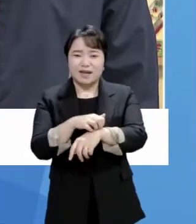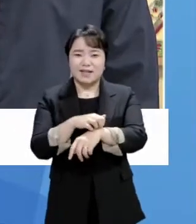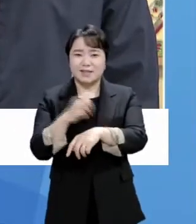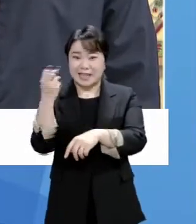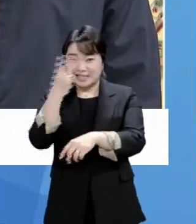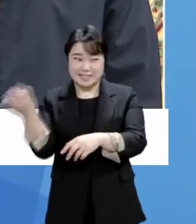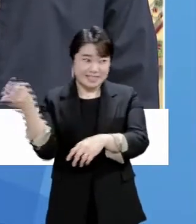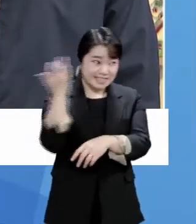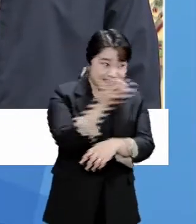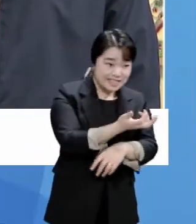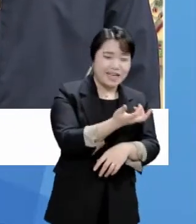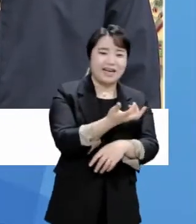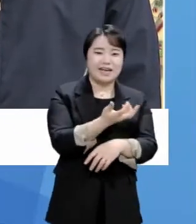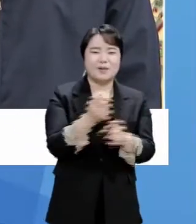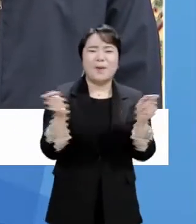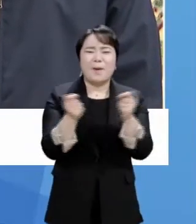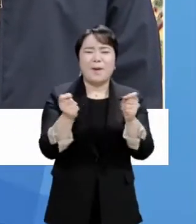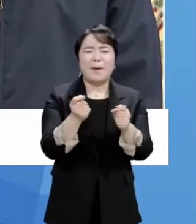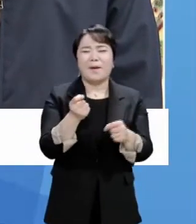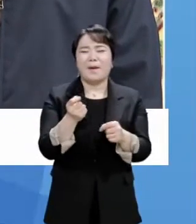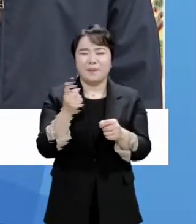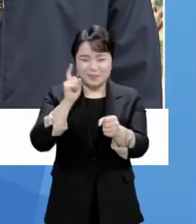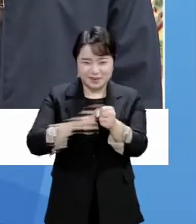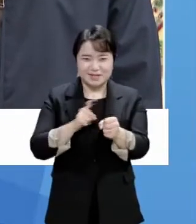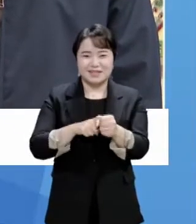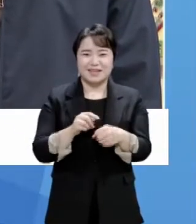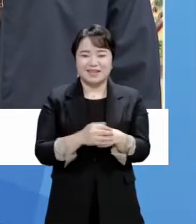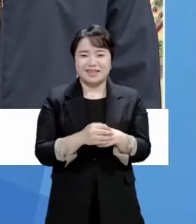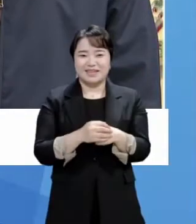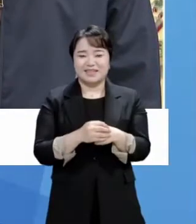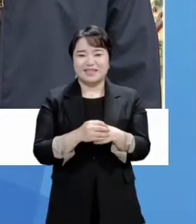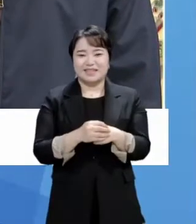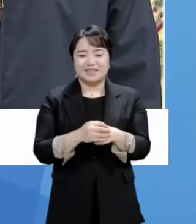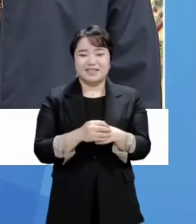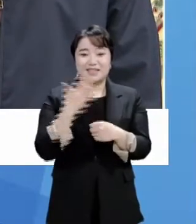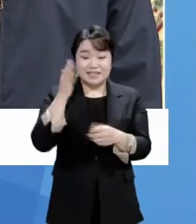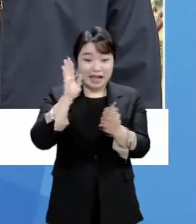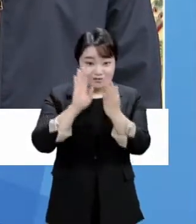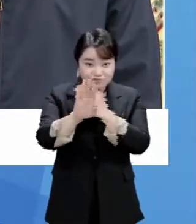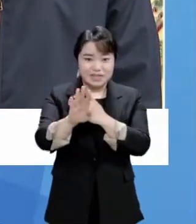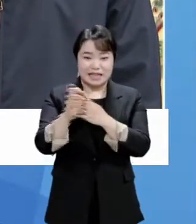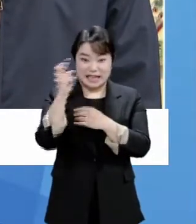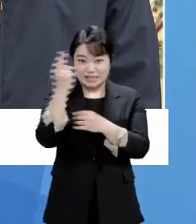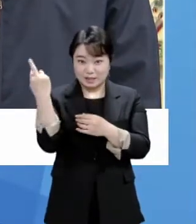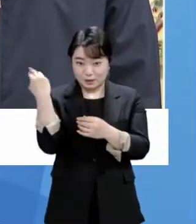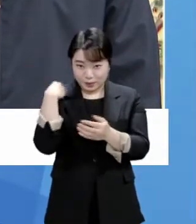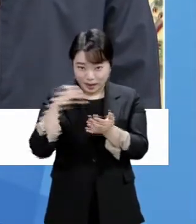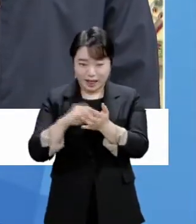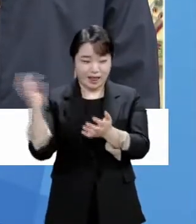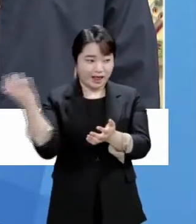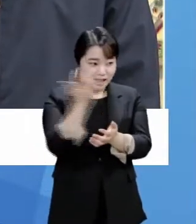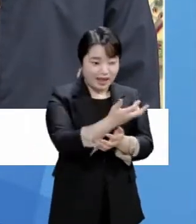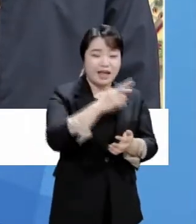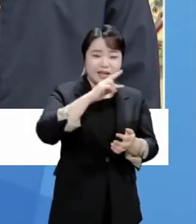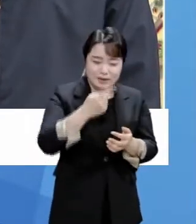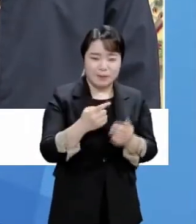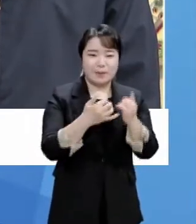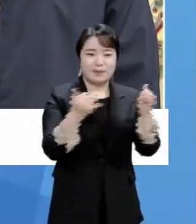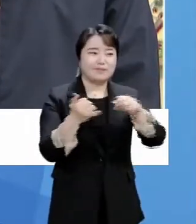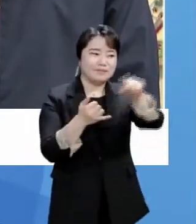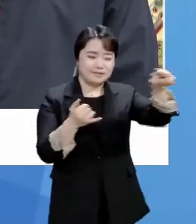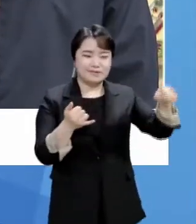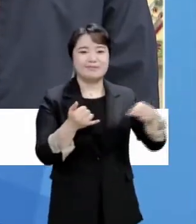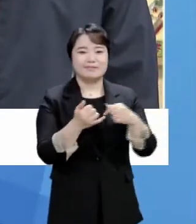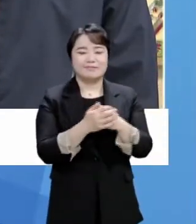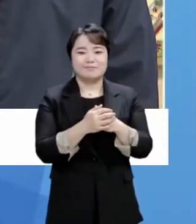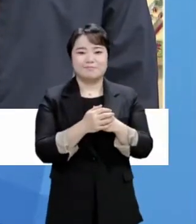잡고 바로 옆으로 이사를 왔고요. 나중에 이제 또 이사를 가더라도 우리 시민들이나 우리